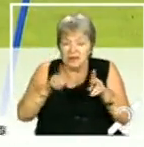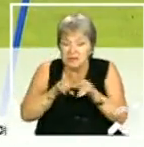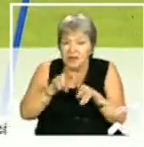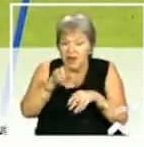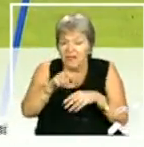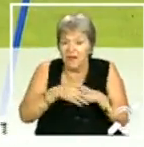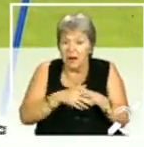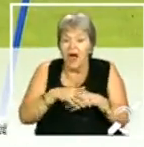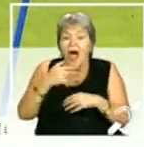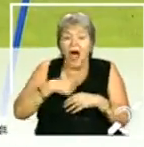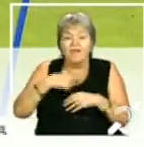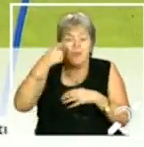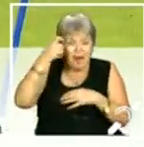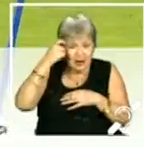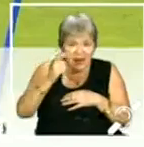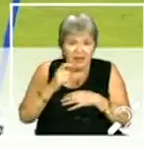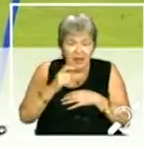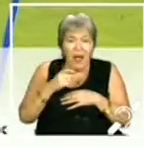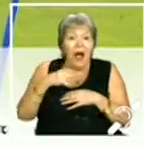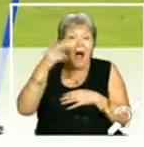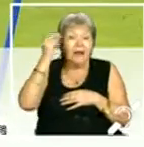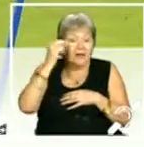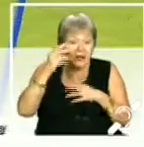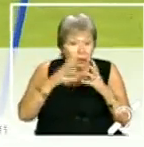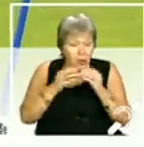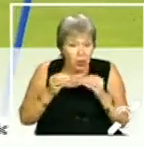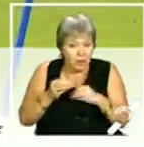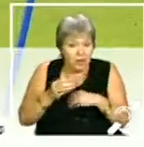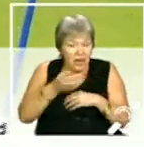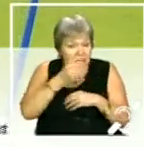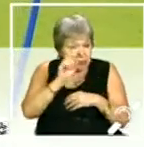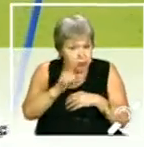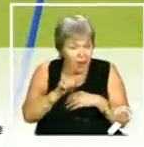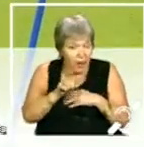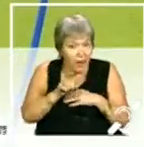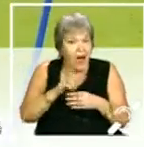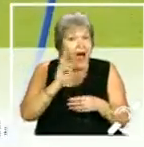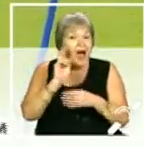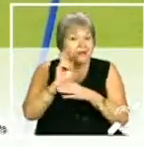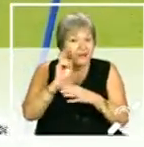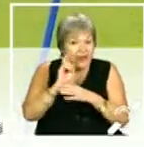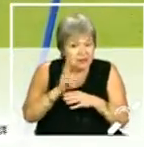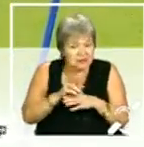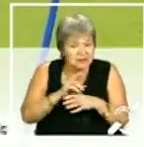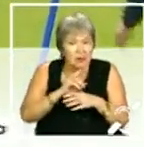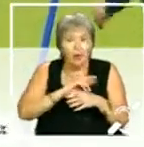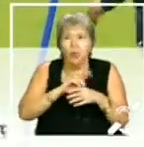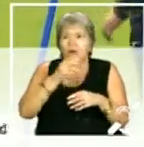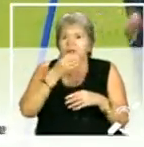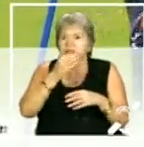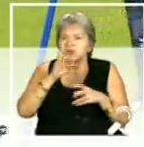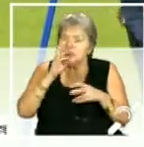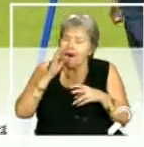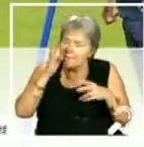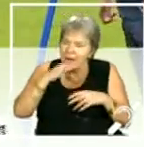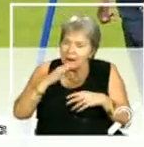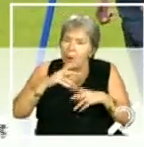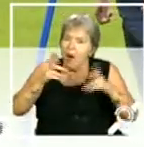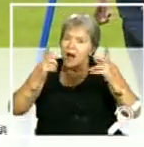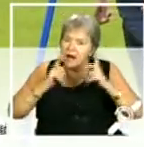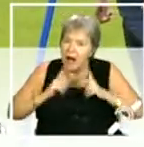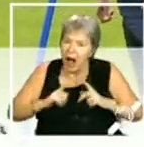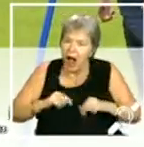mult optimism, deși selecționerul Edi Iorgănescu îndeamnă și a făcut-o de fiecare dată la calm, la